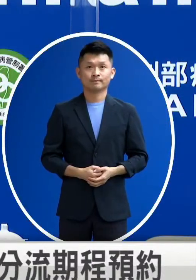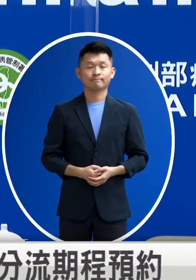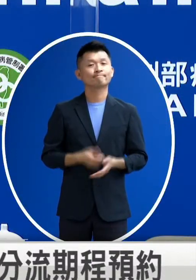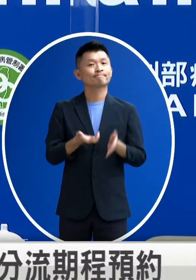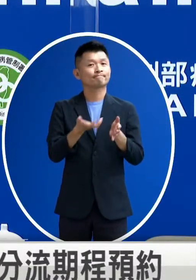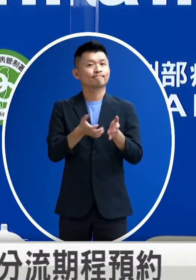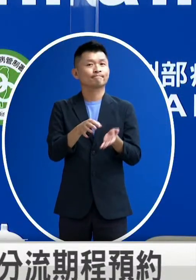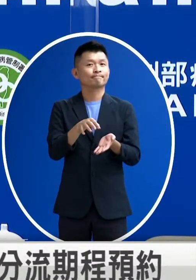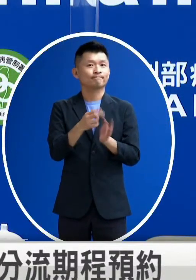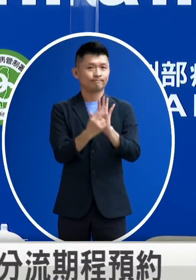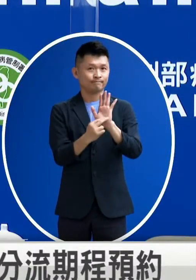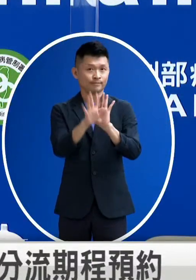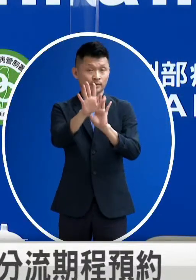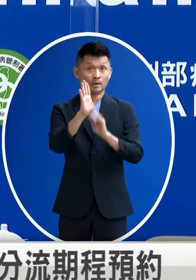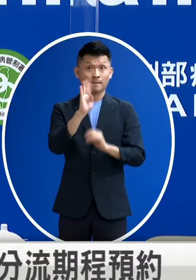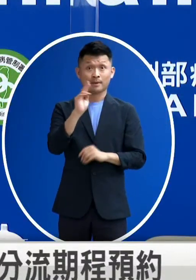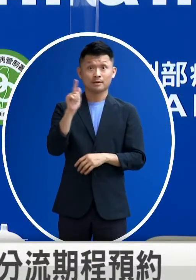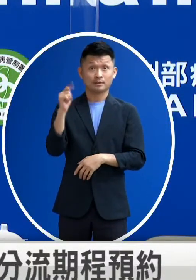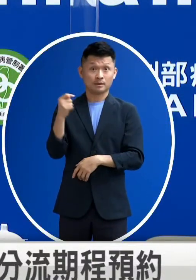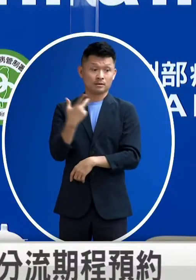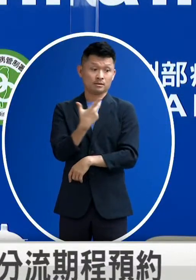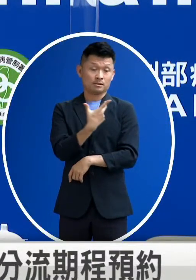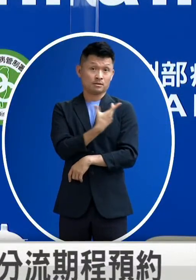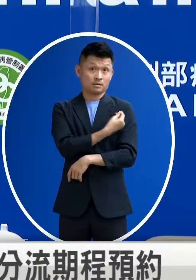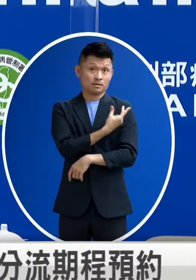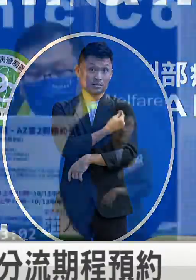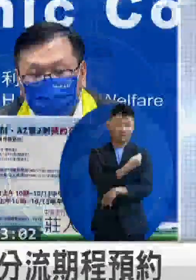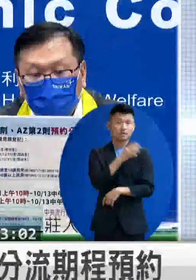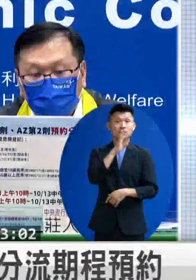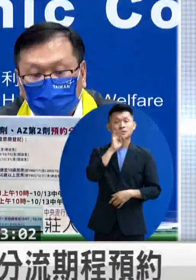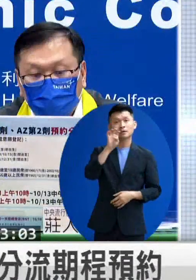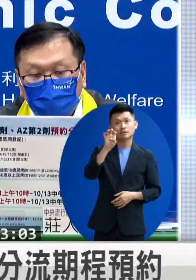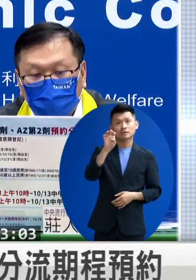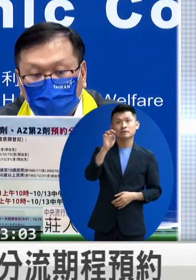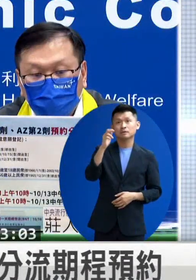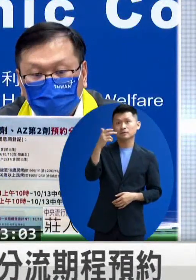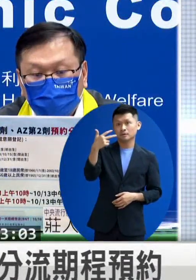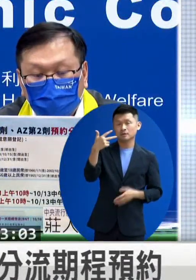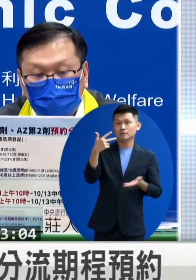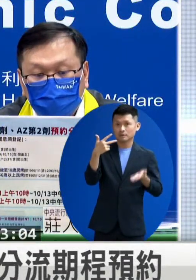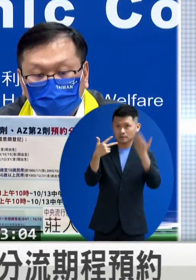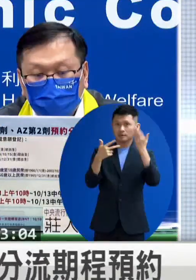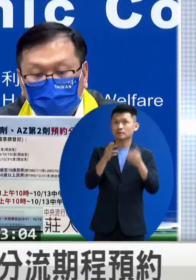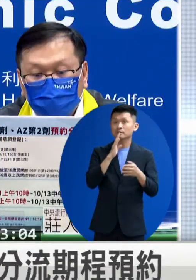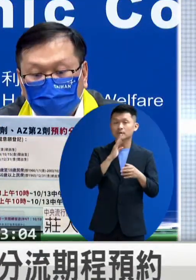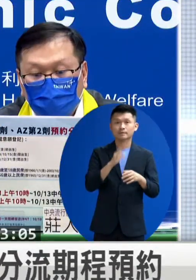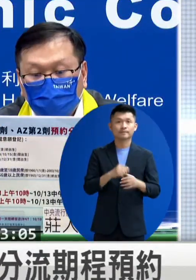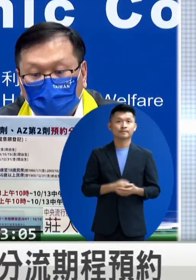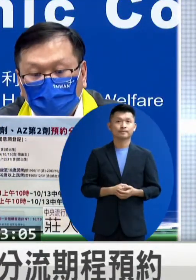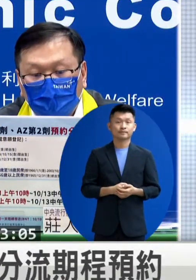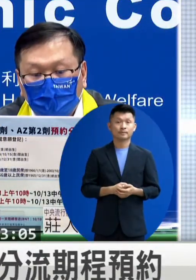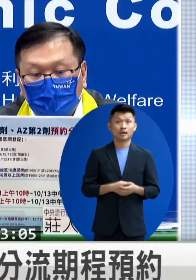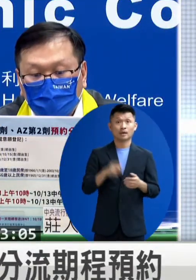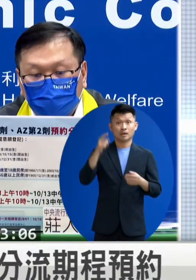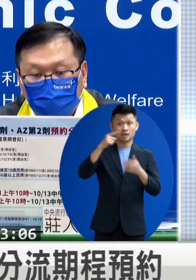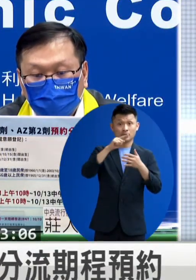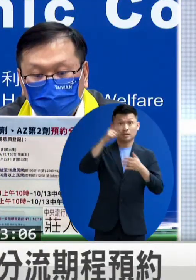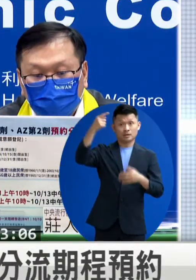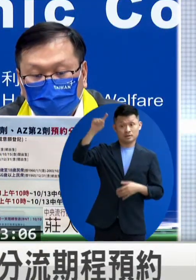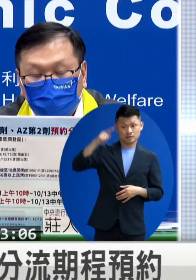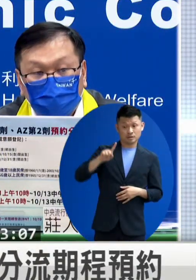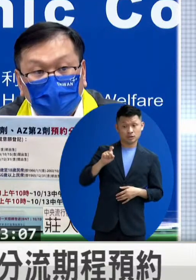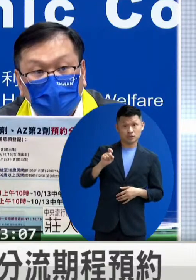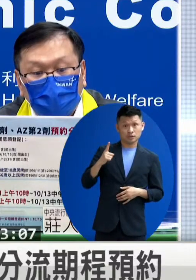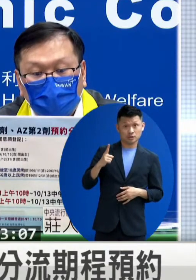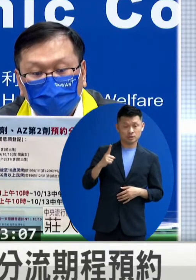所以我刚刚说的就是 BNT 会从47岁开始开下来，那大家可以看到第十一期事实上是包括所